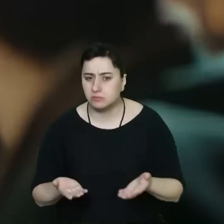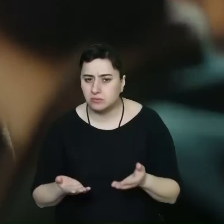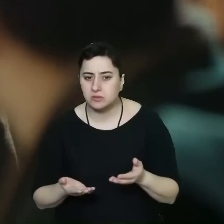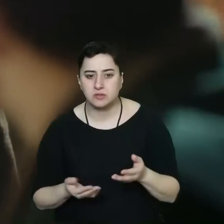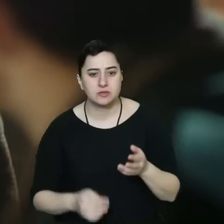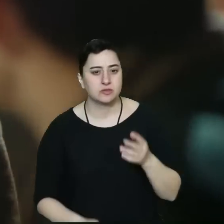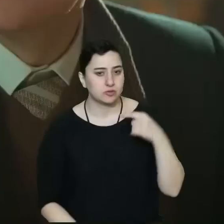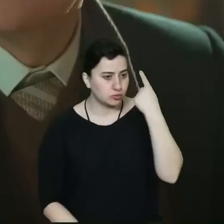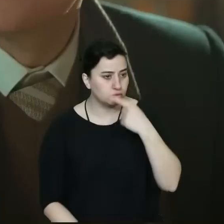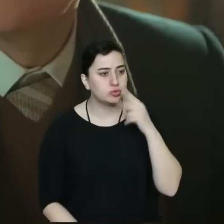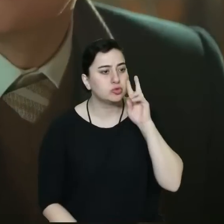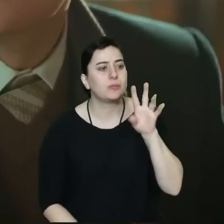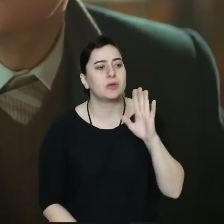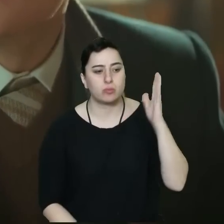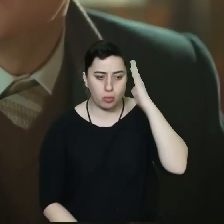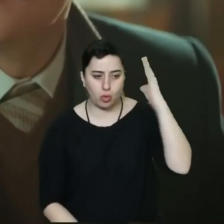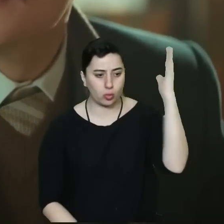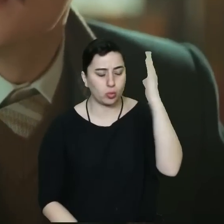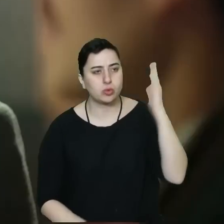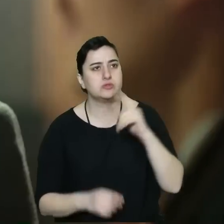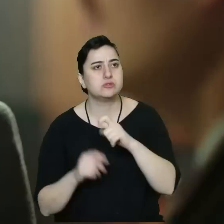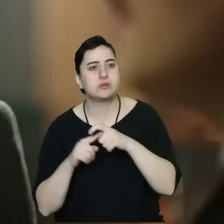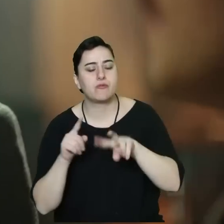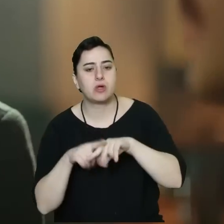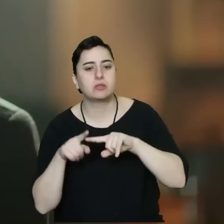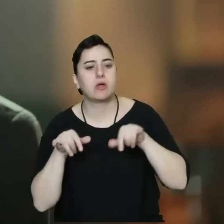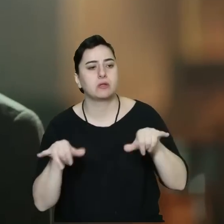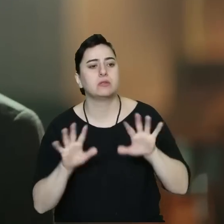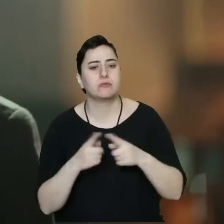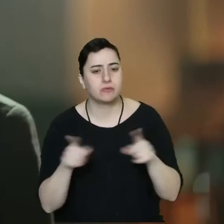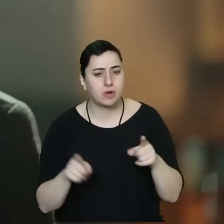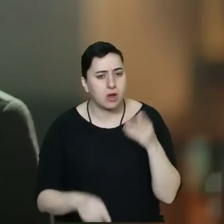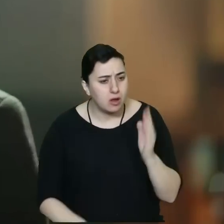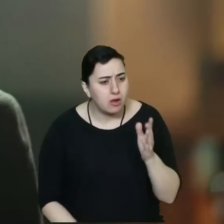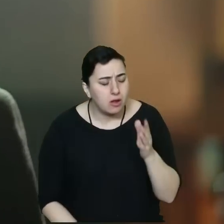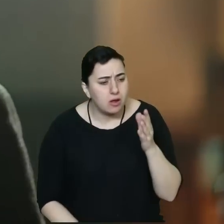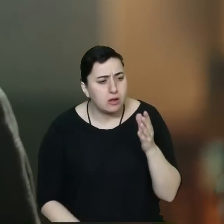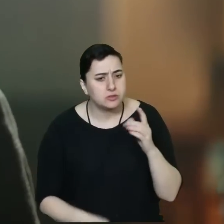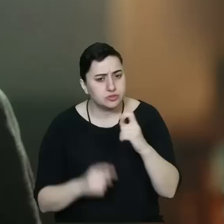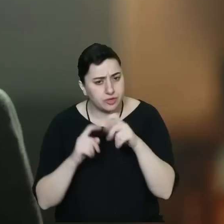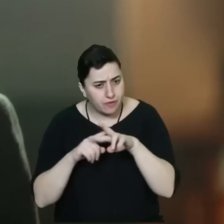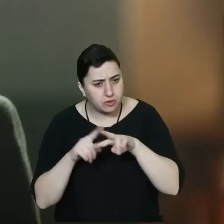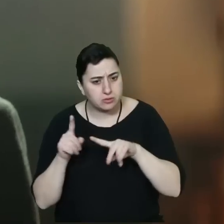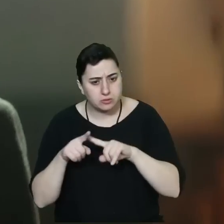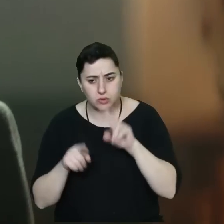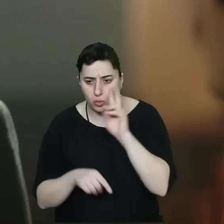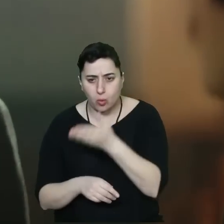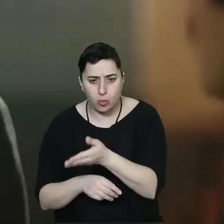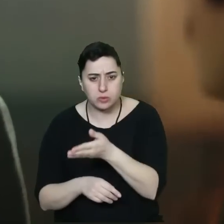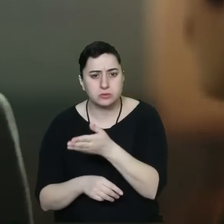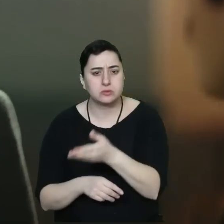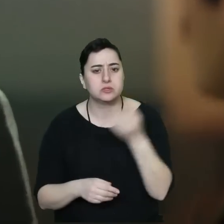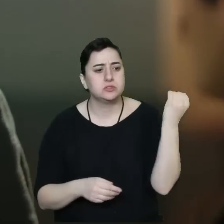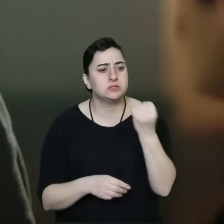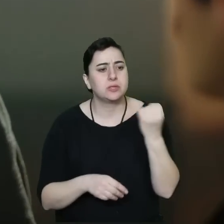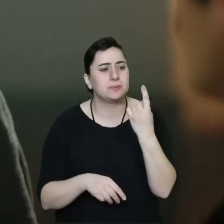Yani gördük. Yüzünü görmedik ama boyu posu hiç Cevat'a benzemiyordu. Aa, bir dakika, hatta o gün biz Cevat'ı da gördük. O da oradaydı. Ama